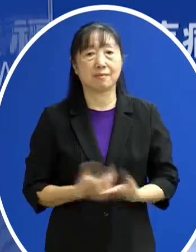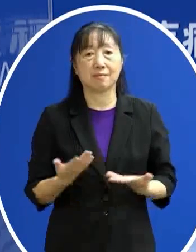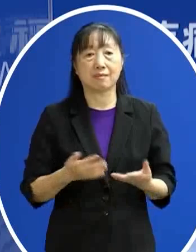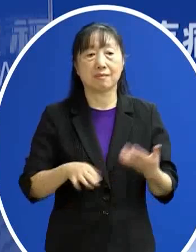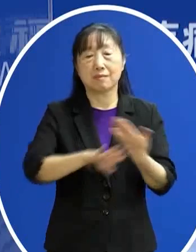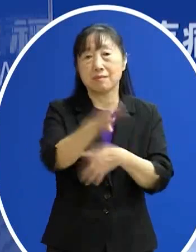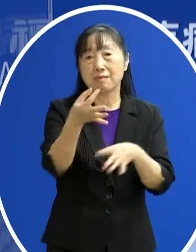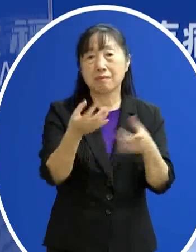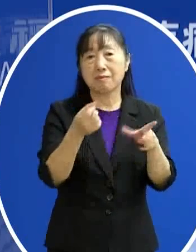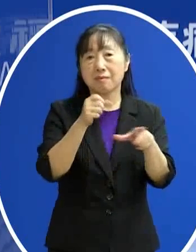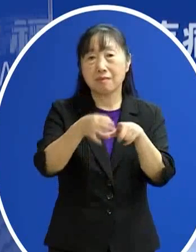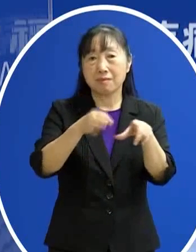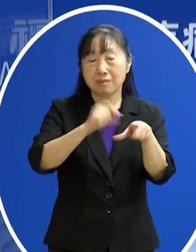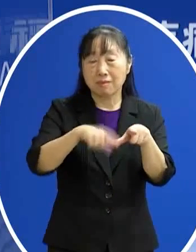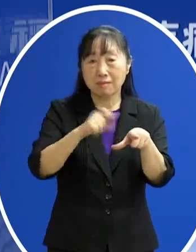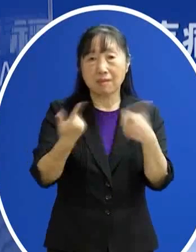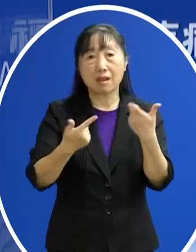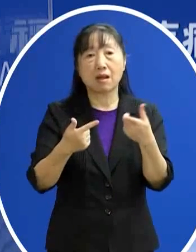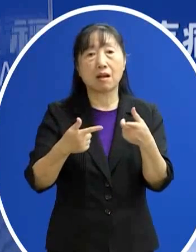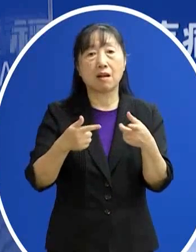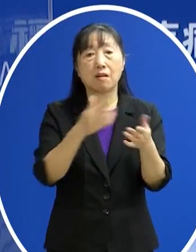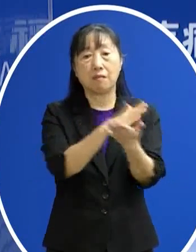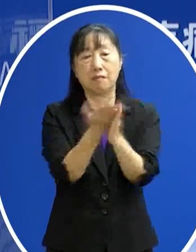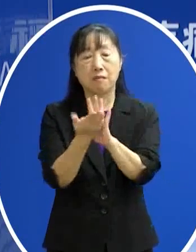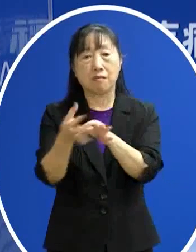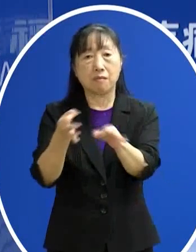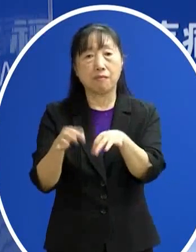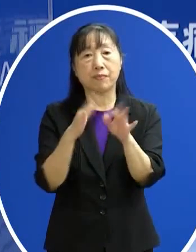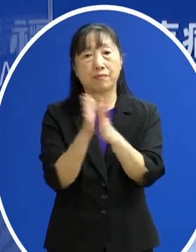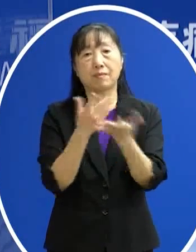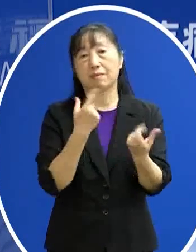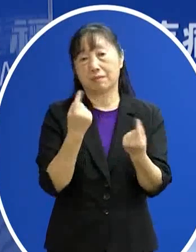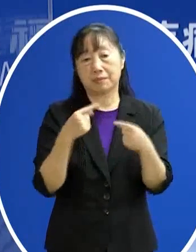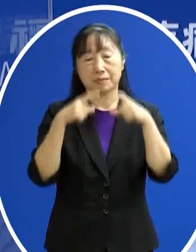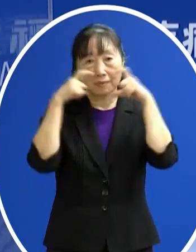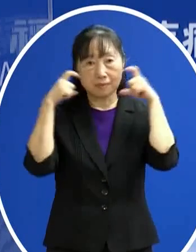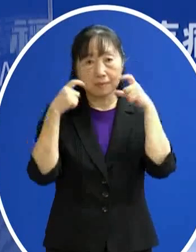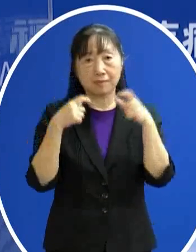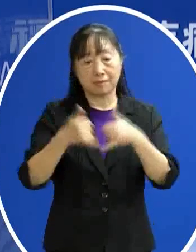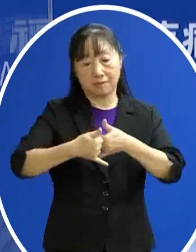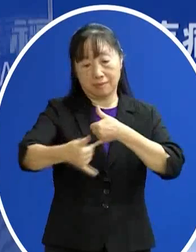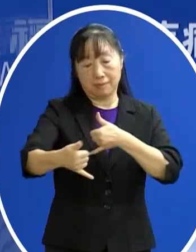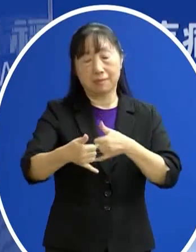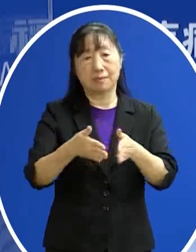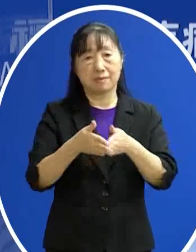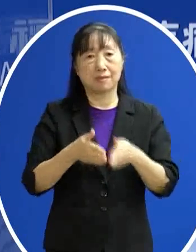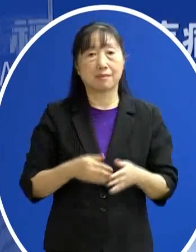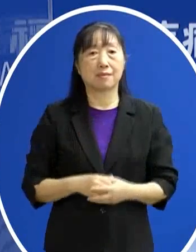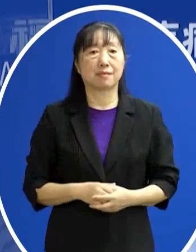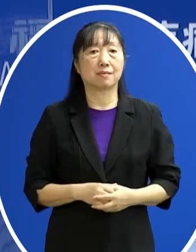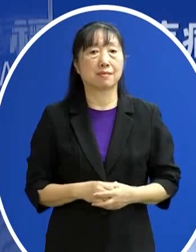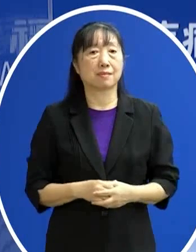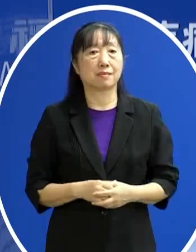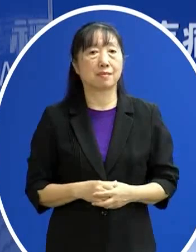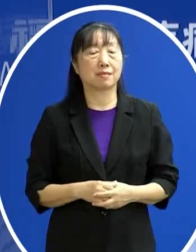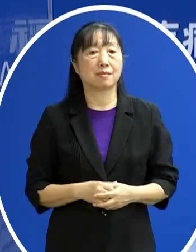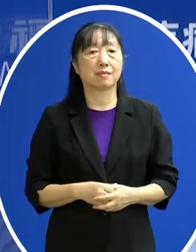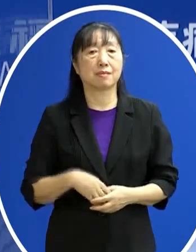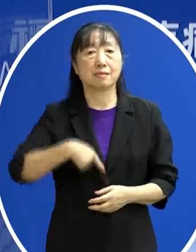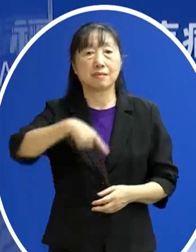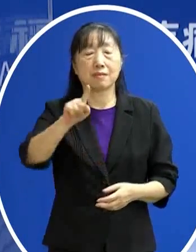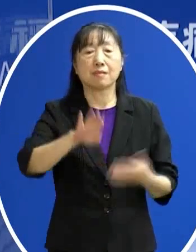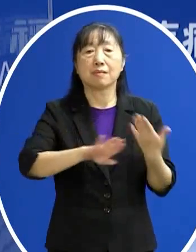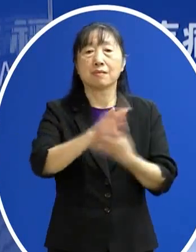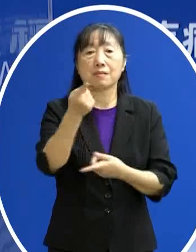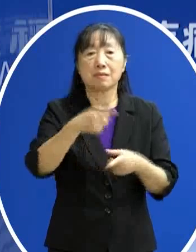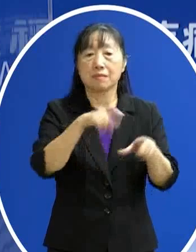场所及洽公机关应落实人流管制，戴口罩，保持社交距离哈。那到各个的营业场